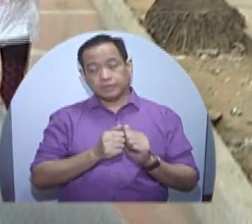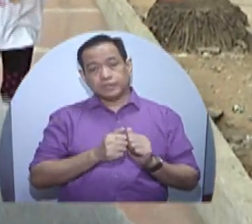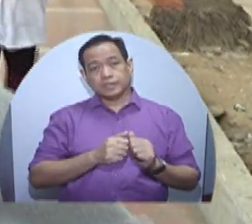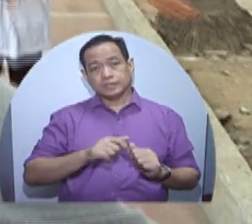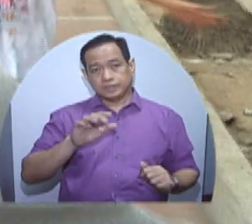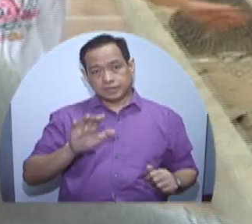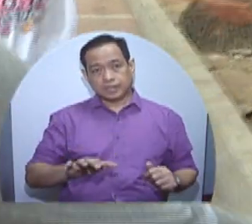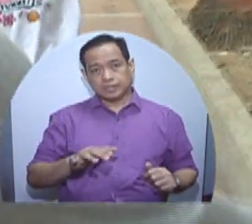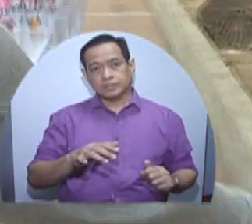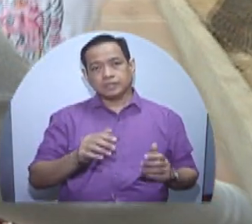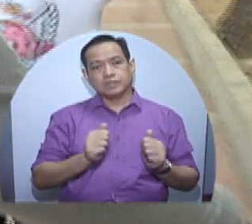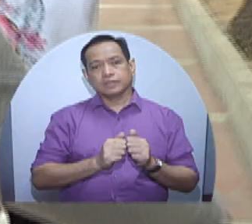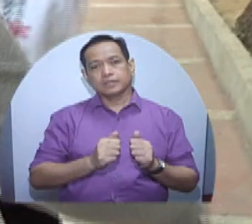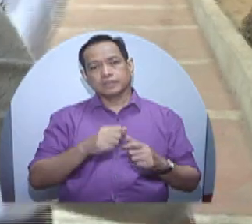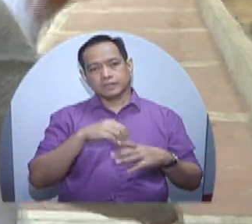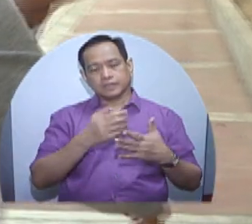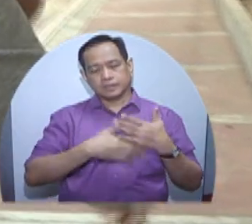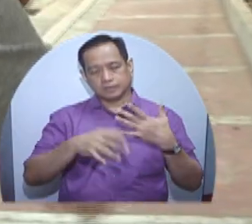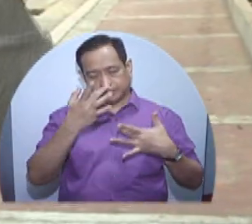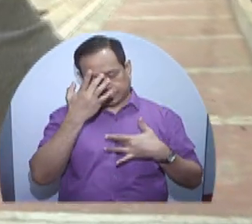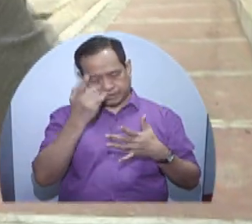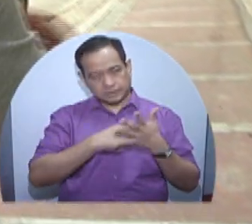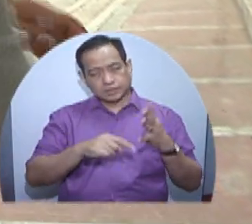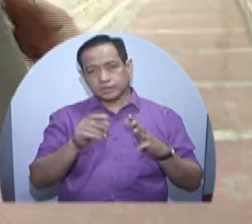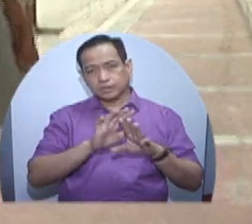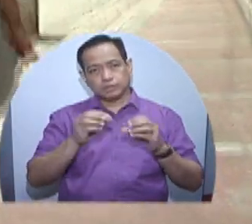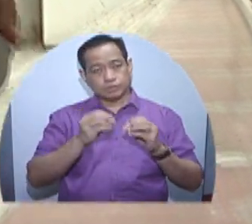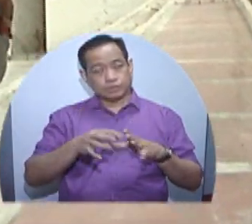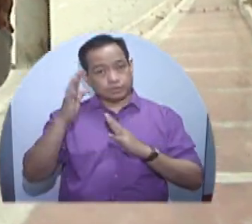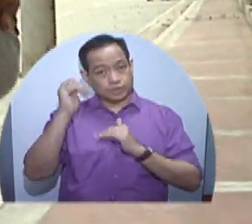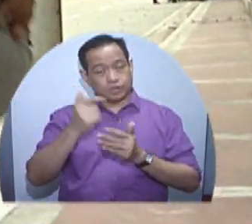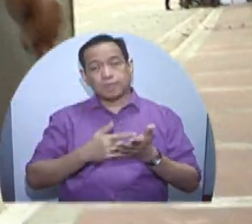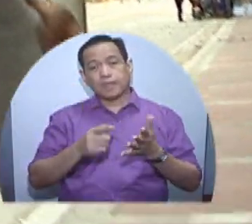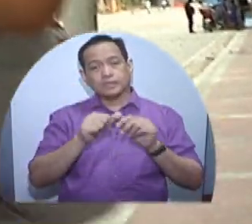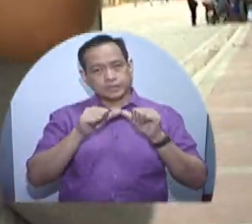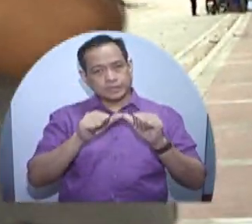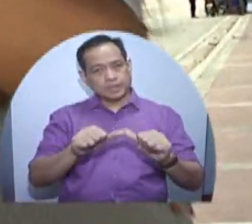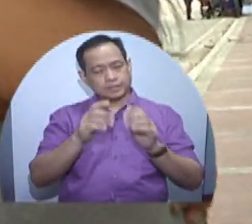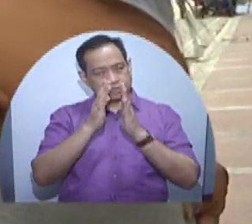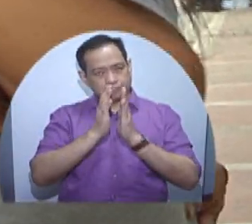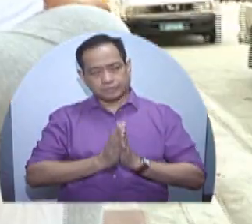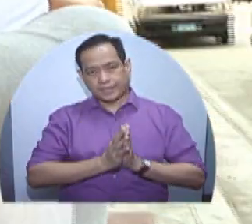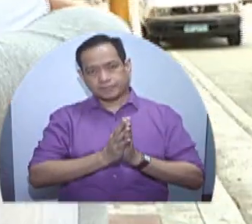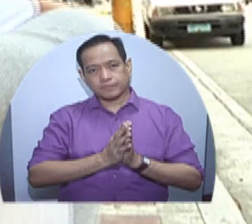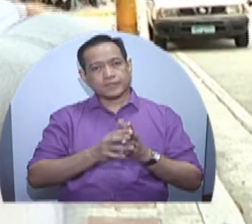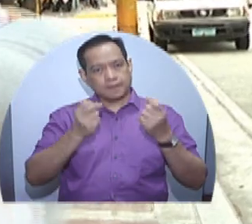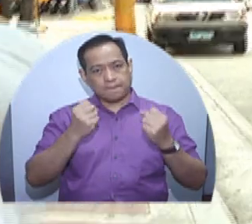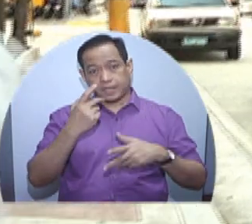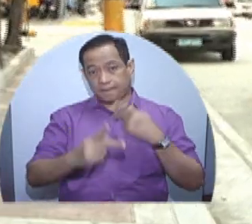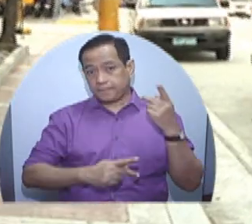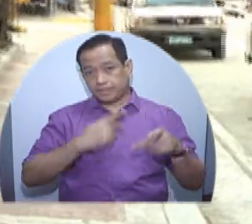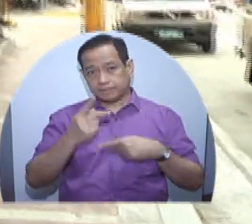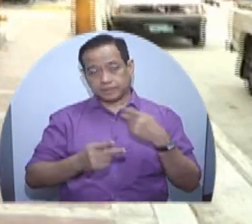anak na may sakit sa puso, huwag po kayong mawawalan ng pag-asa. Dasal lang po at